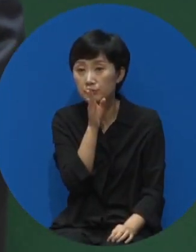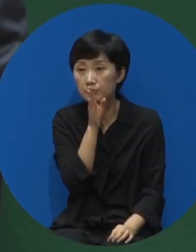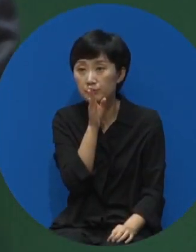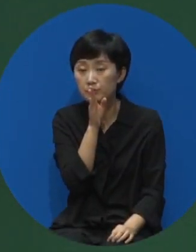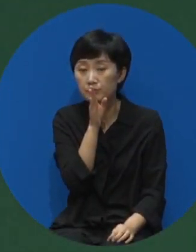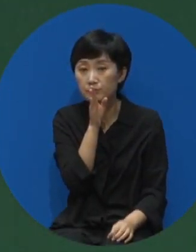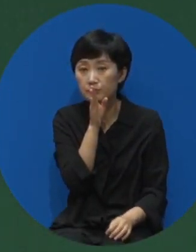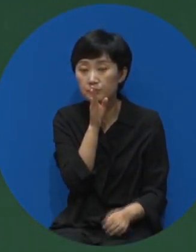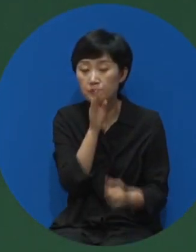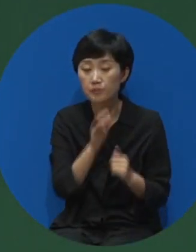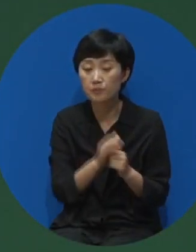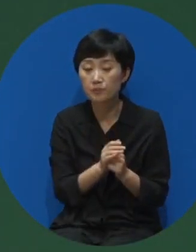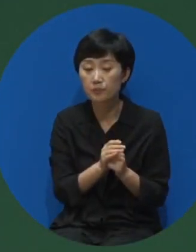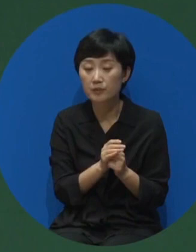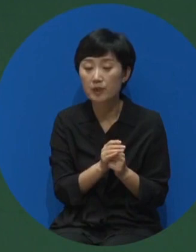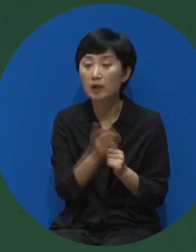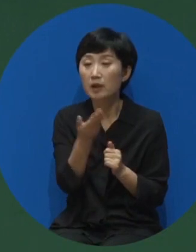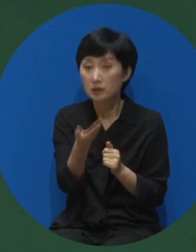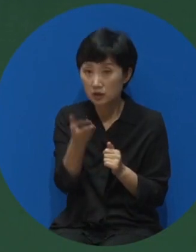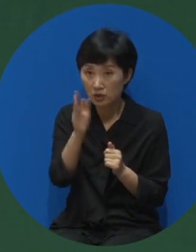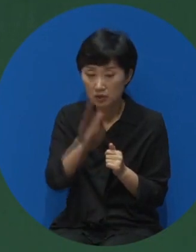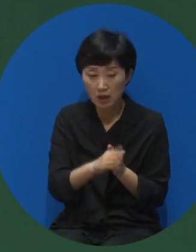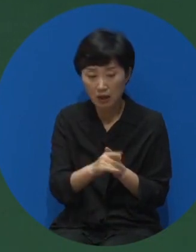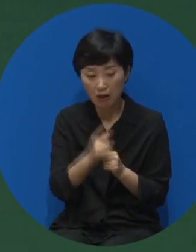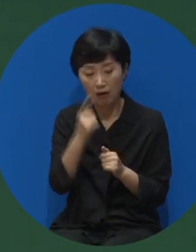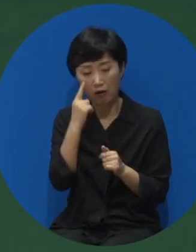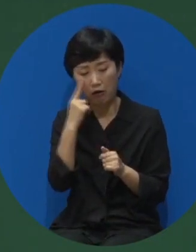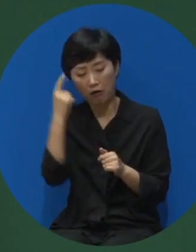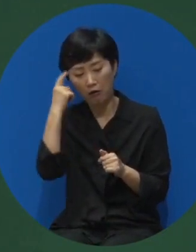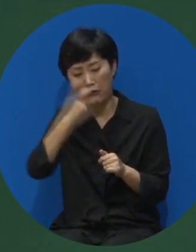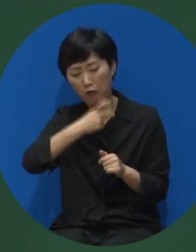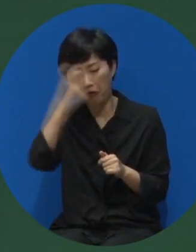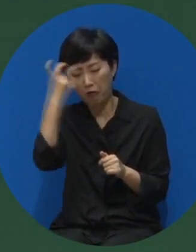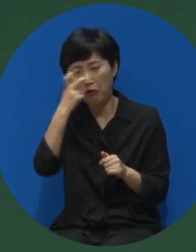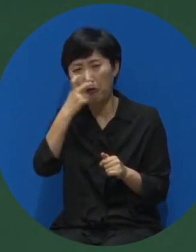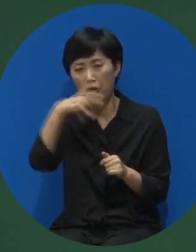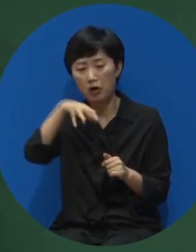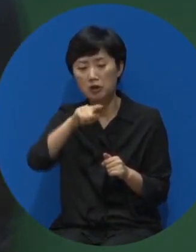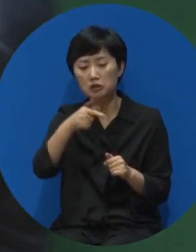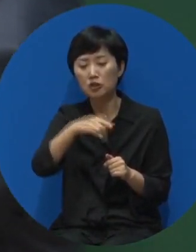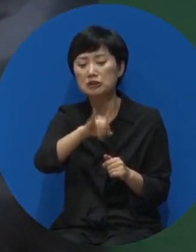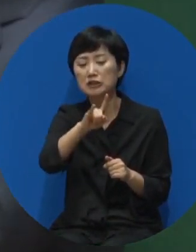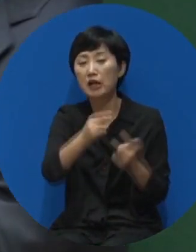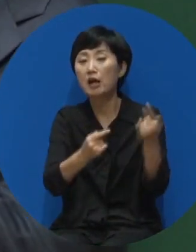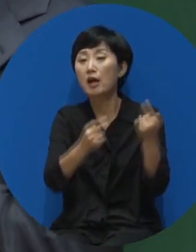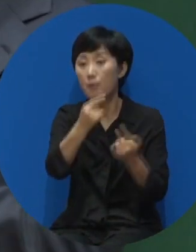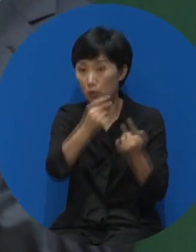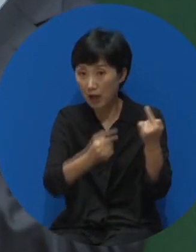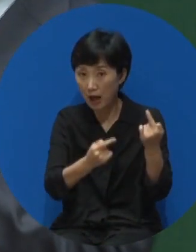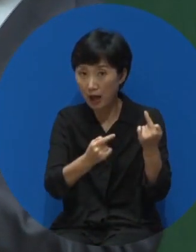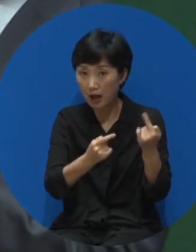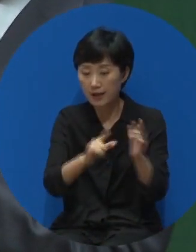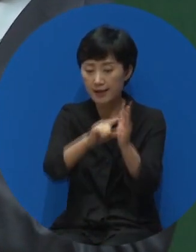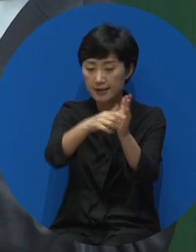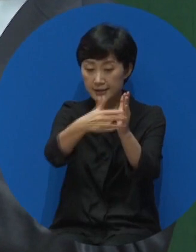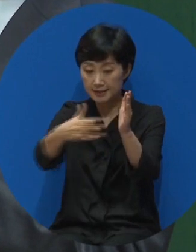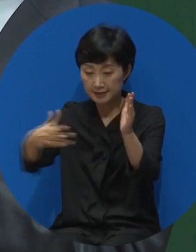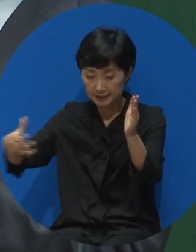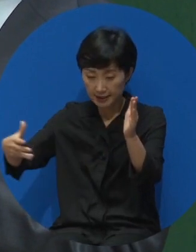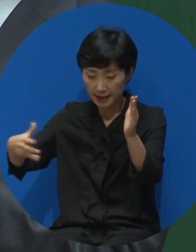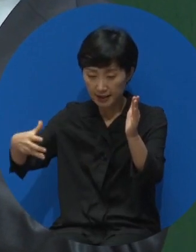근데 완전히 시대를 바꾼 사람들은 하나님을 믿는 요 달란트를 찾아낸 거예요.